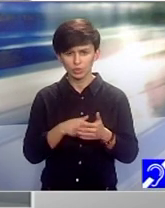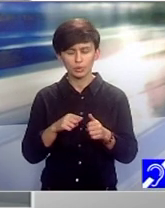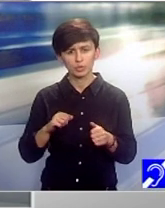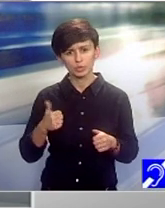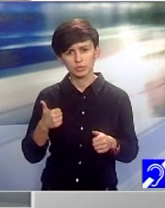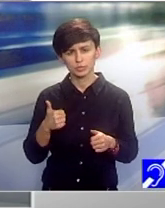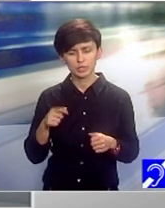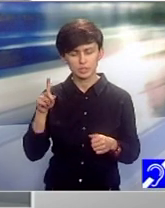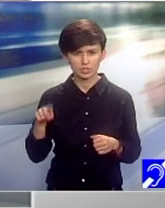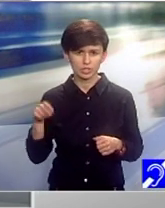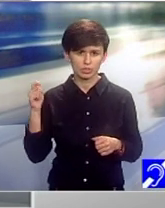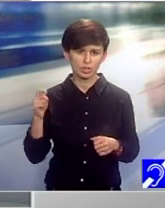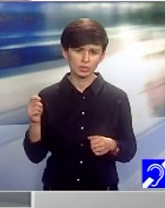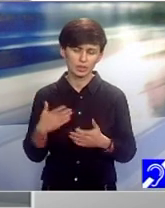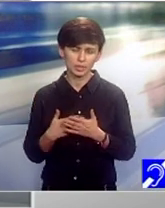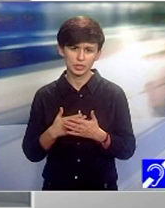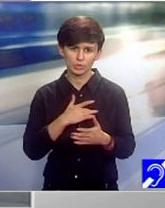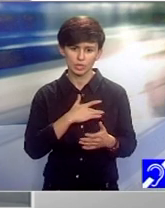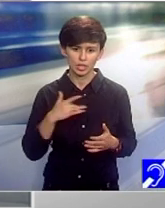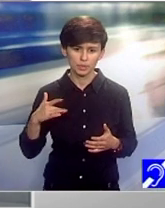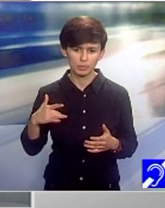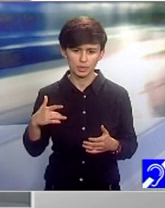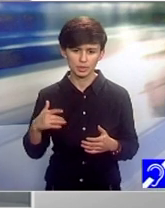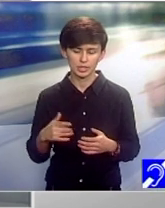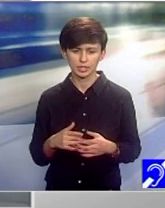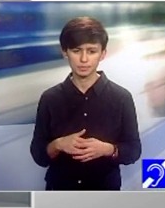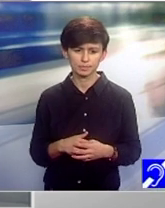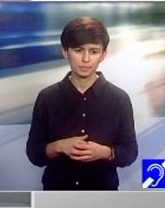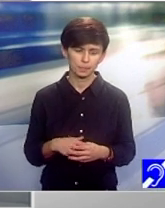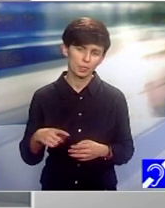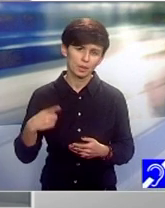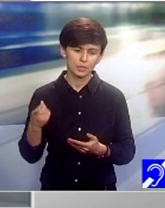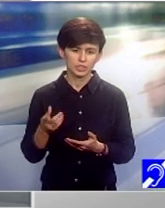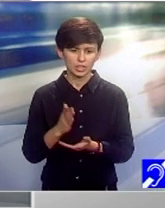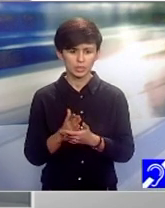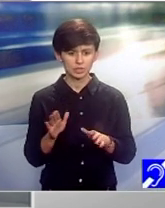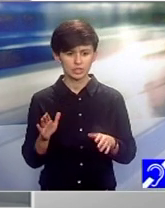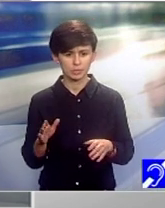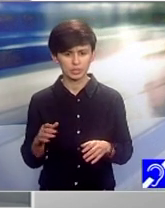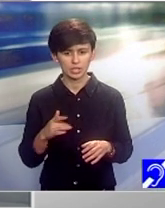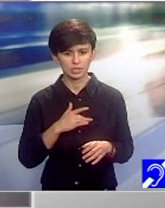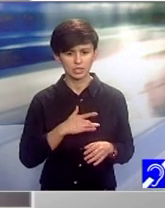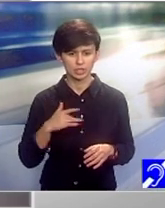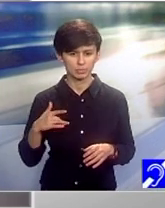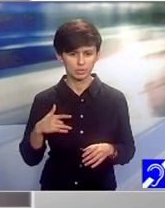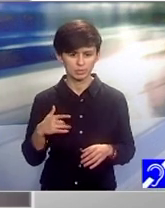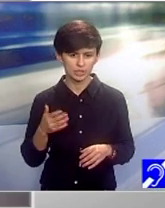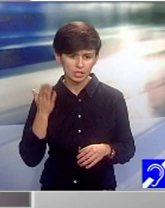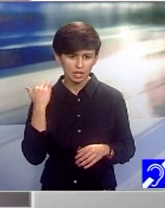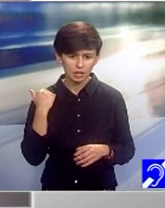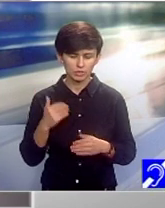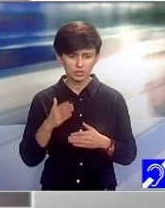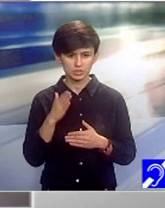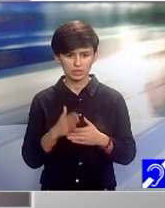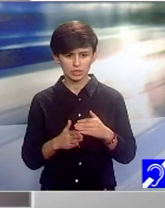pentru ce am avut la plămâni. Și după ce am terminat radioterapia la plămân a fost, ca să zic așa, ultima cură